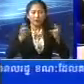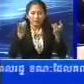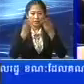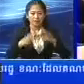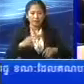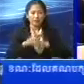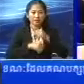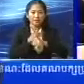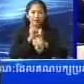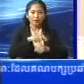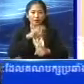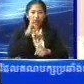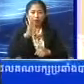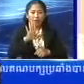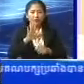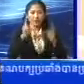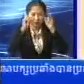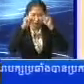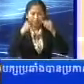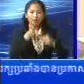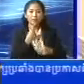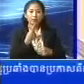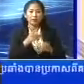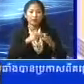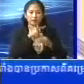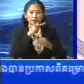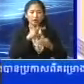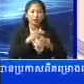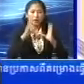ឆ្នាំ2015អាយដាមក៏បានបញ្ជាក់ដែរថាលទ្ធផ